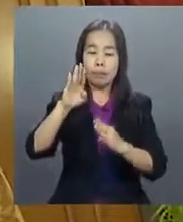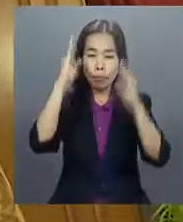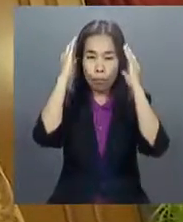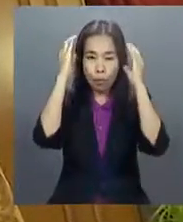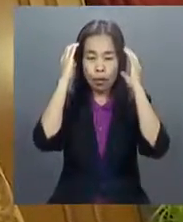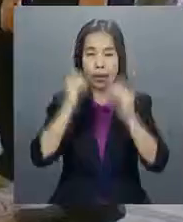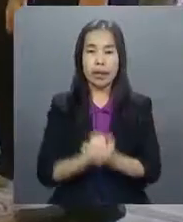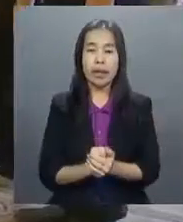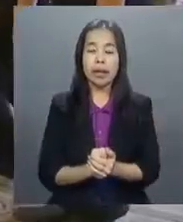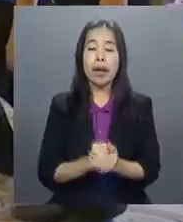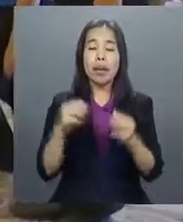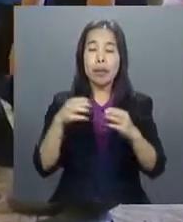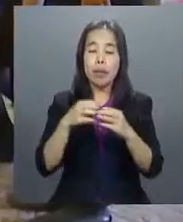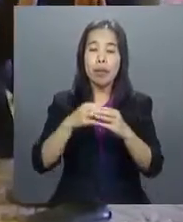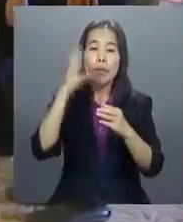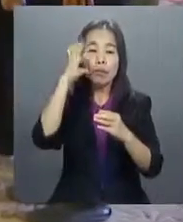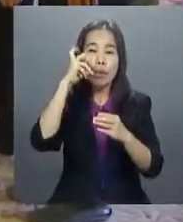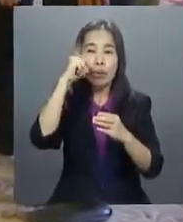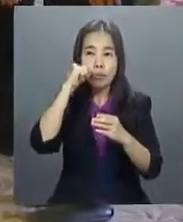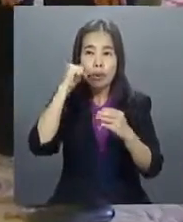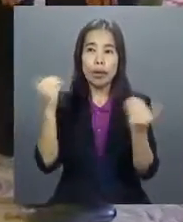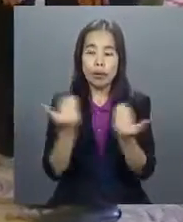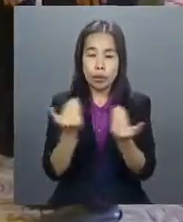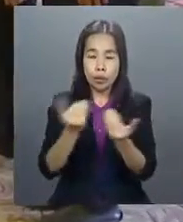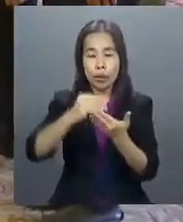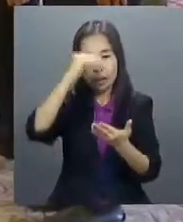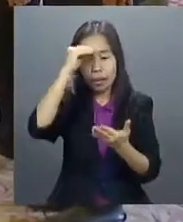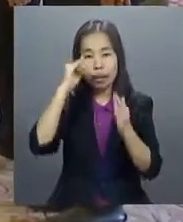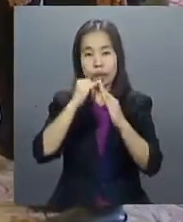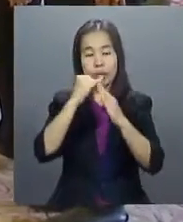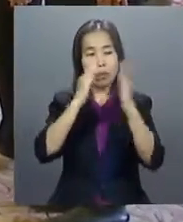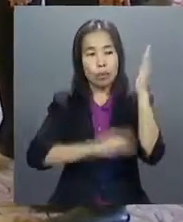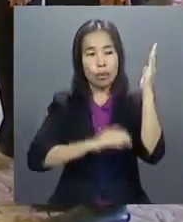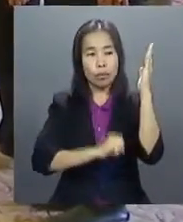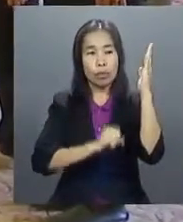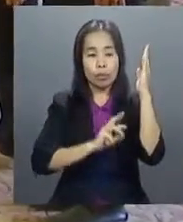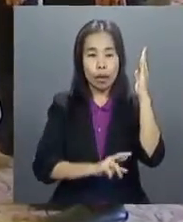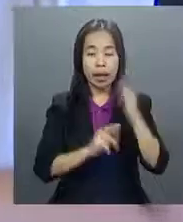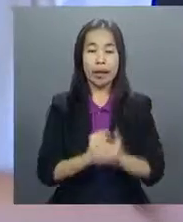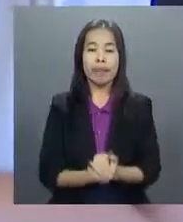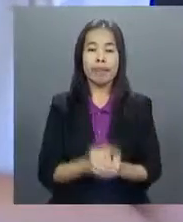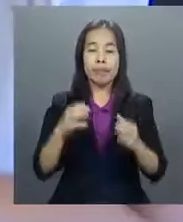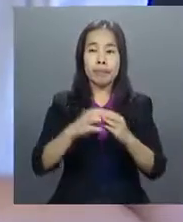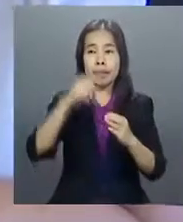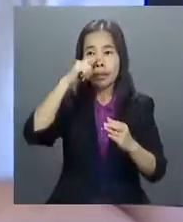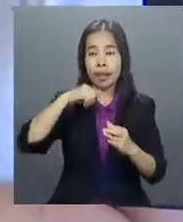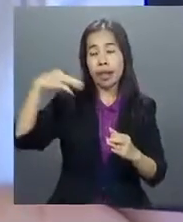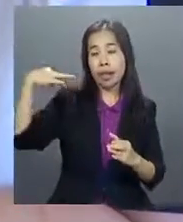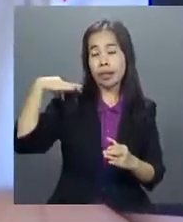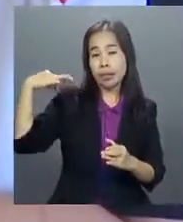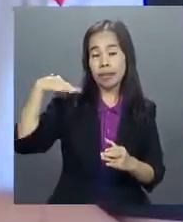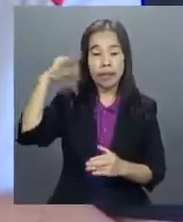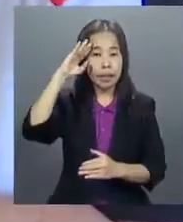ายผู้ปกครองโรงเรียนบางกะปิสภาเด็กและเยาวชนจังหวัดสุราษฎร์ธานีคณะไทยอาสาป้องกันชาติชั้นสู